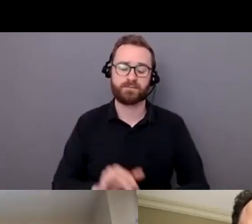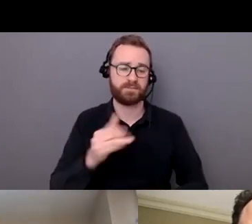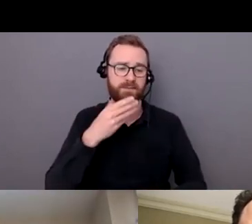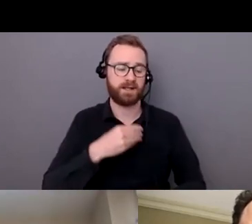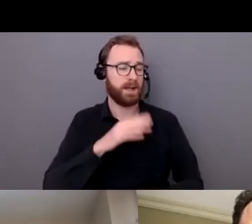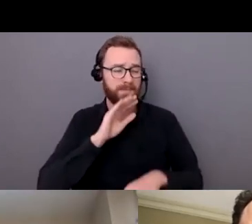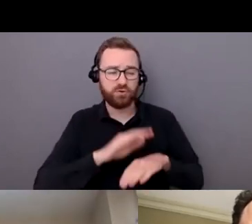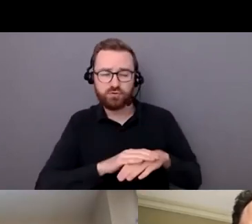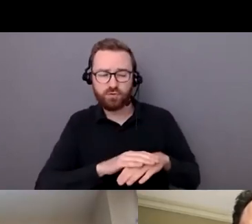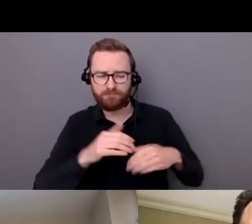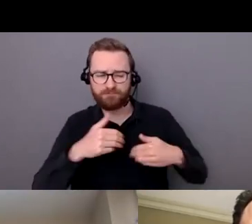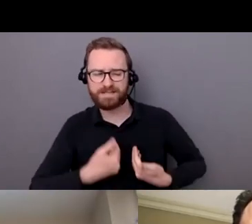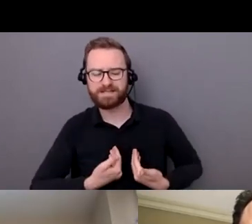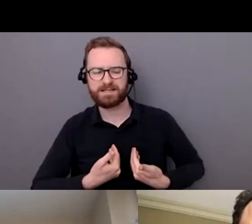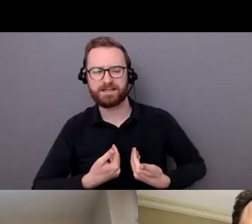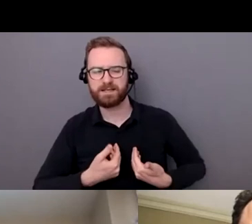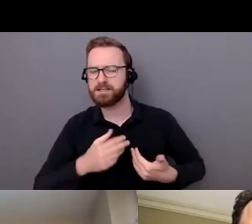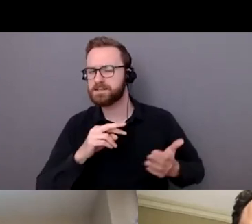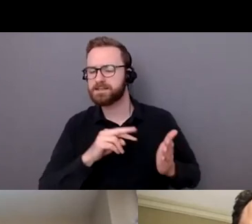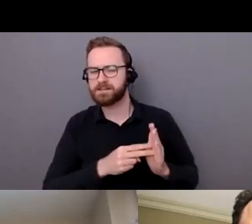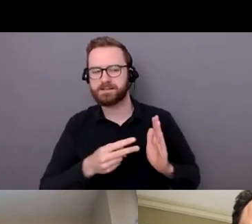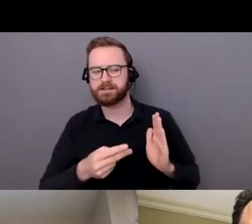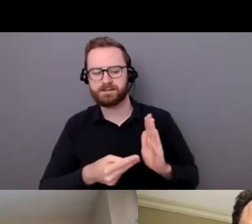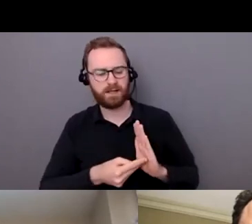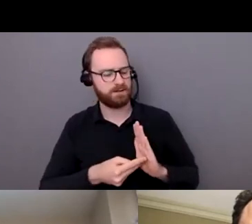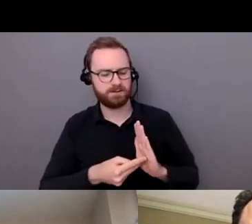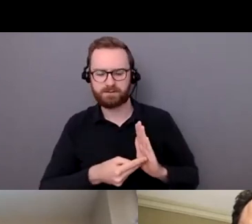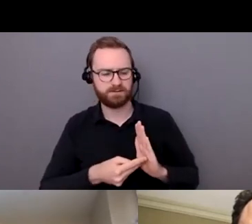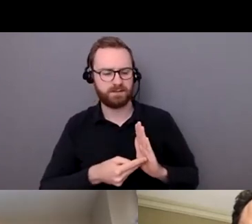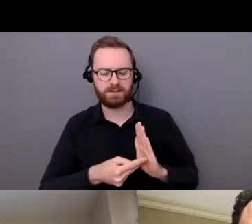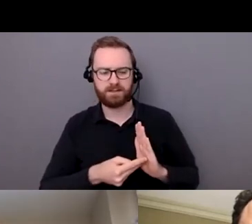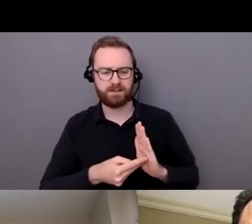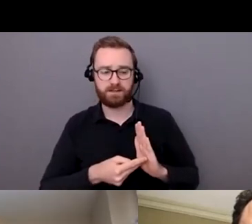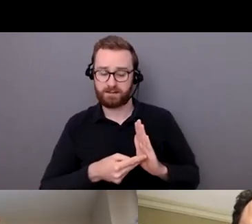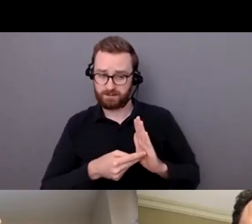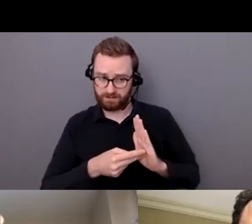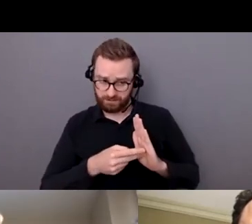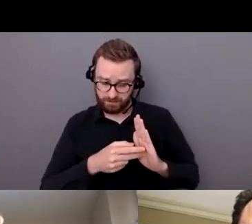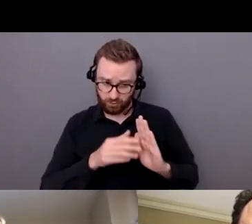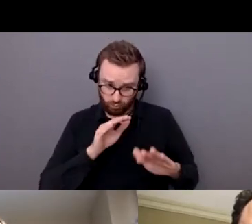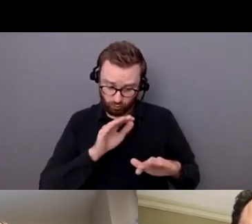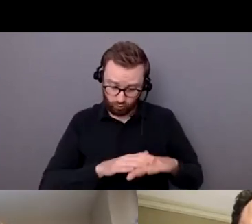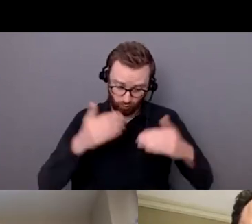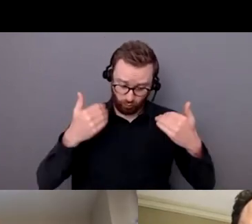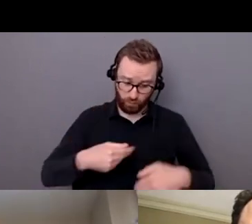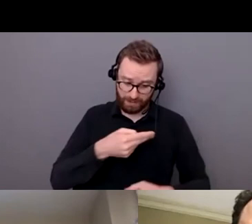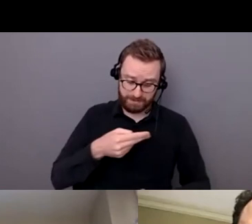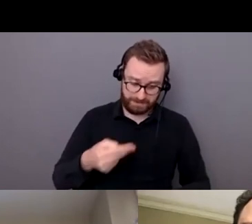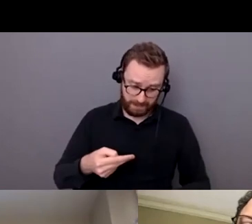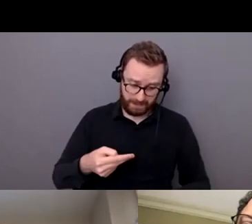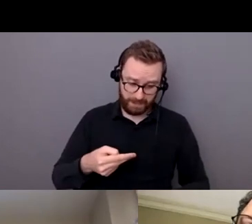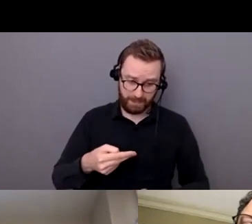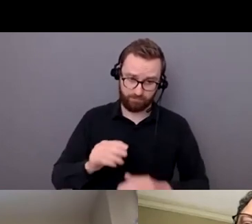peut-être préciser, est-ce que c'est une... Est-ce que c'est en lien avec le handicap de